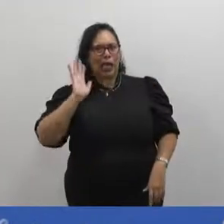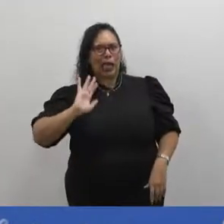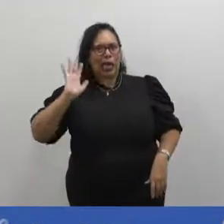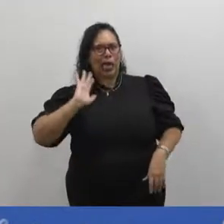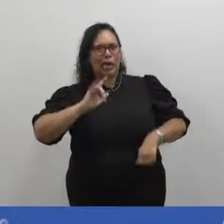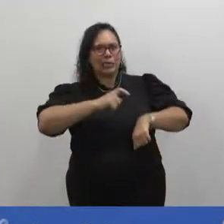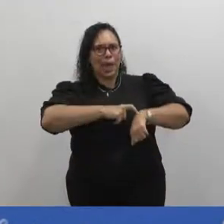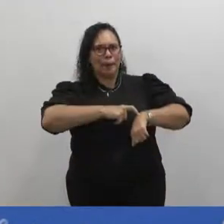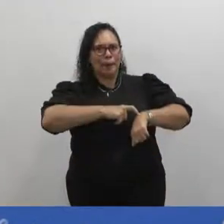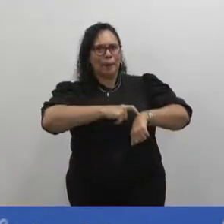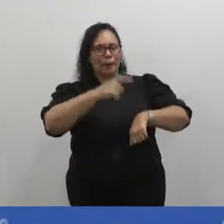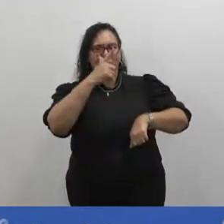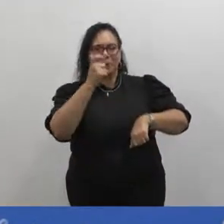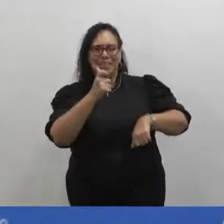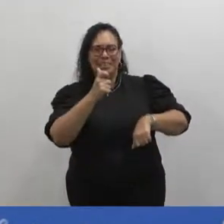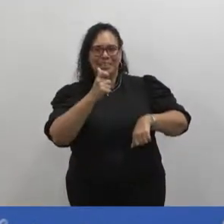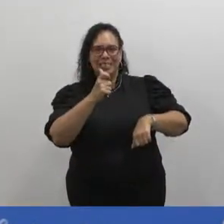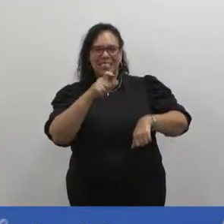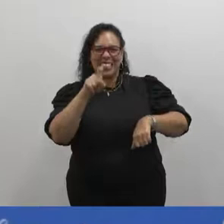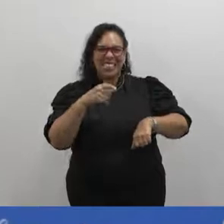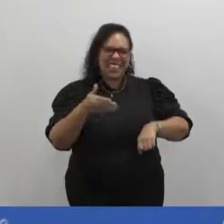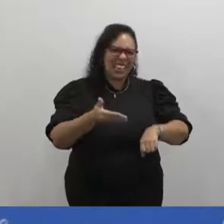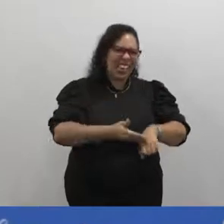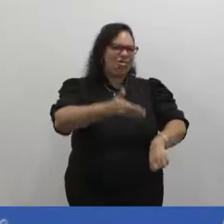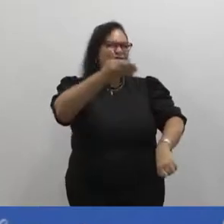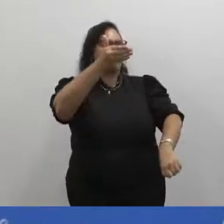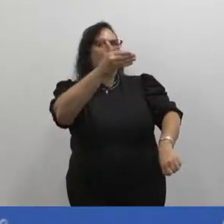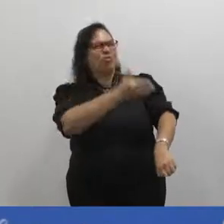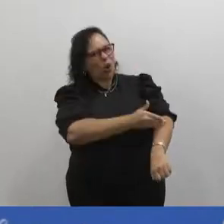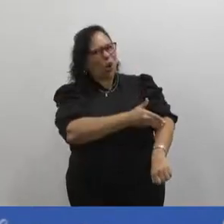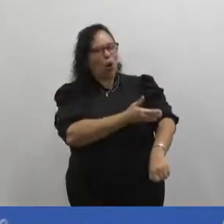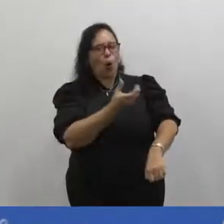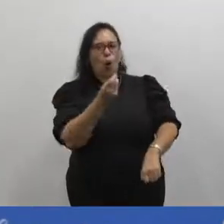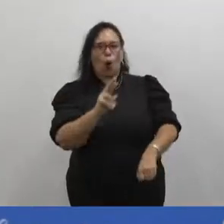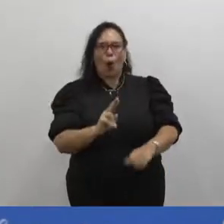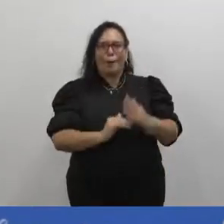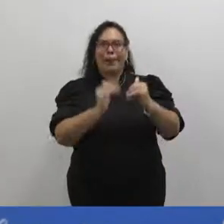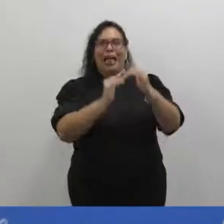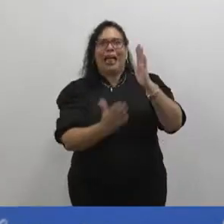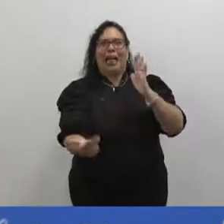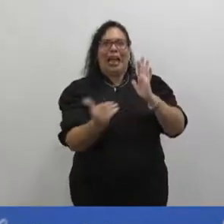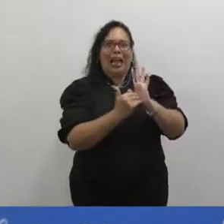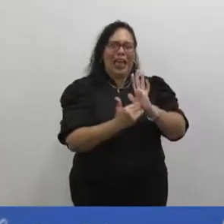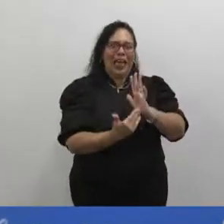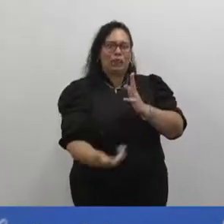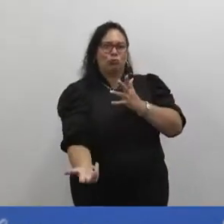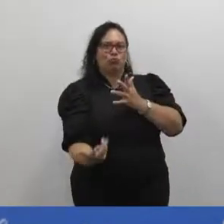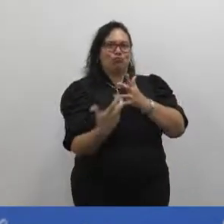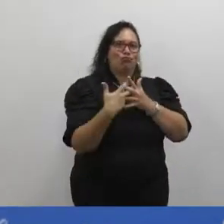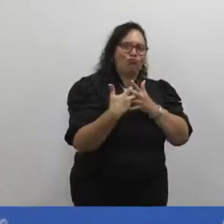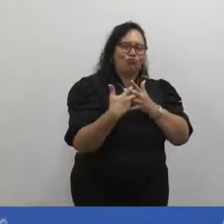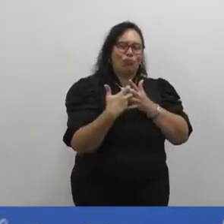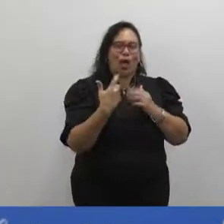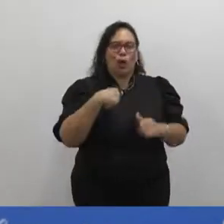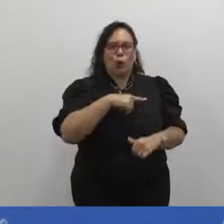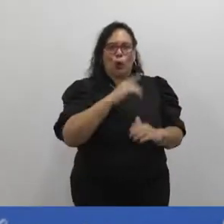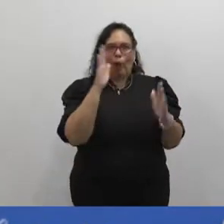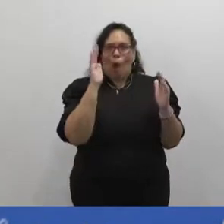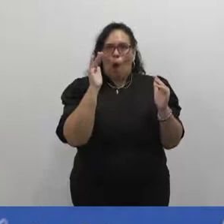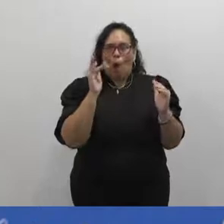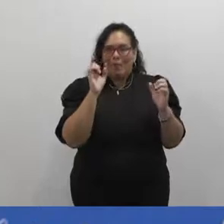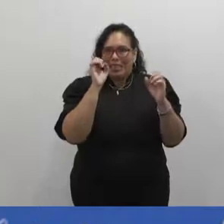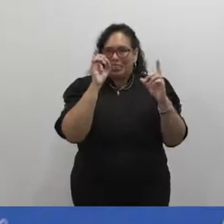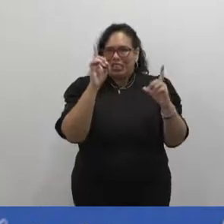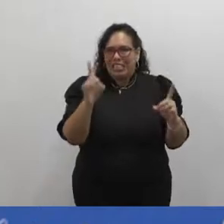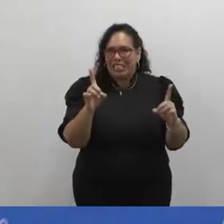khá bởi vì trầm này bị cả pháp đồ trơn ná đó thôn thông ở đầm bây dân thơ bạn mượn bạn tầm rơ